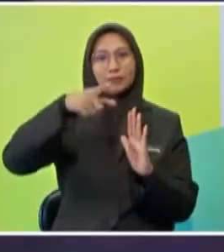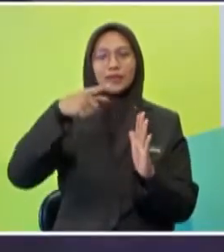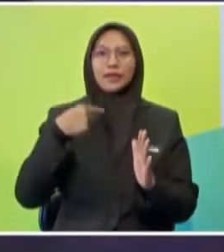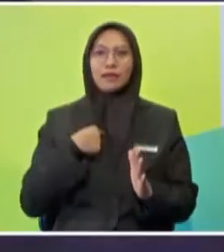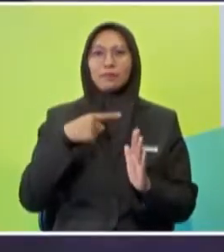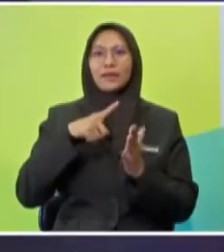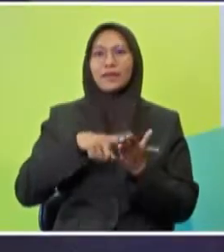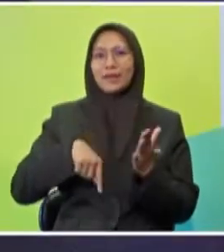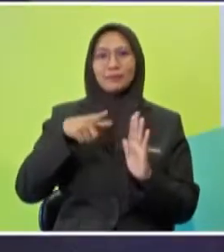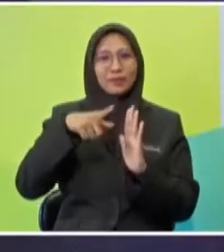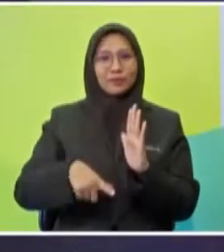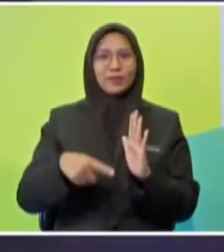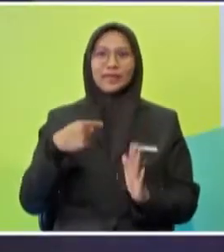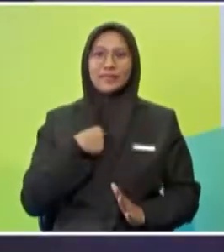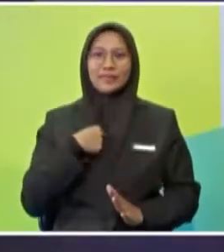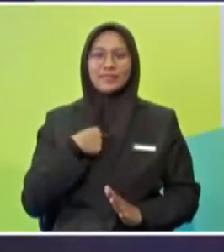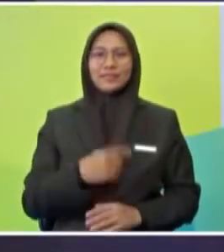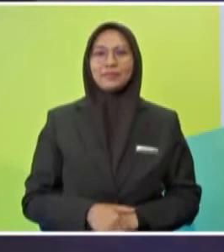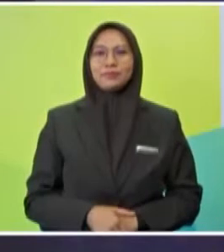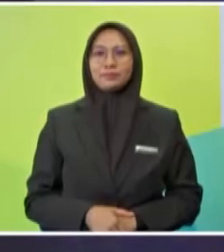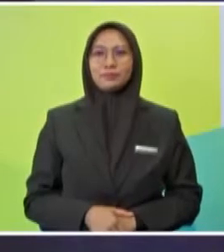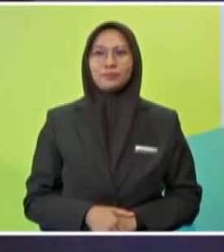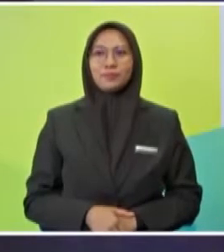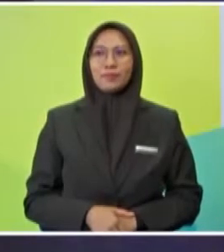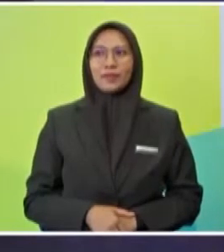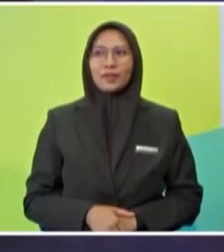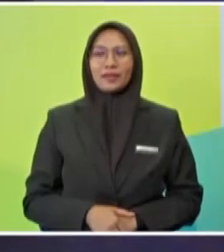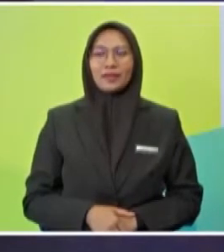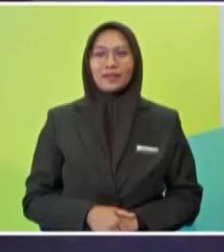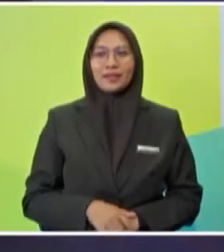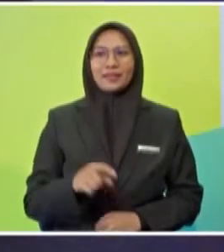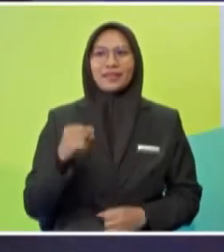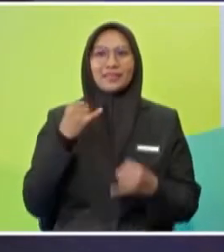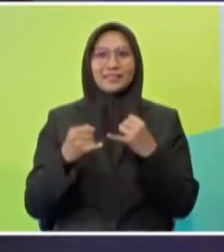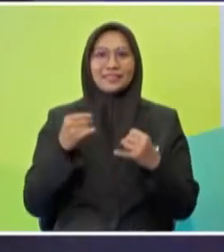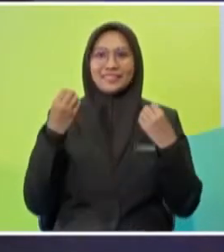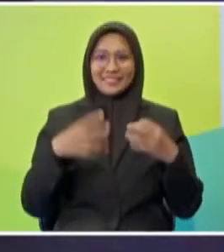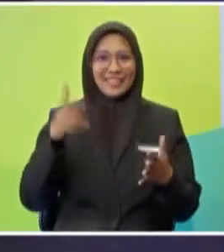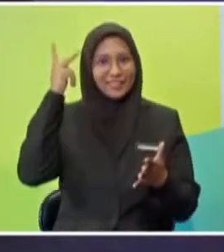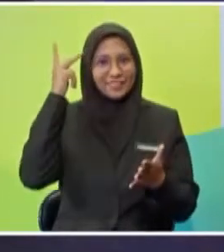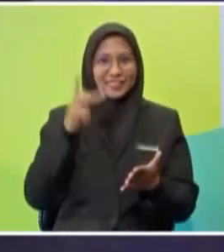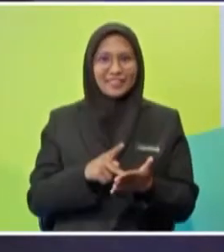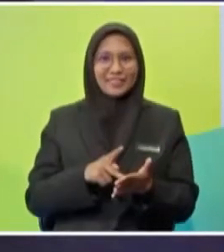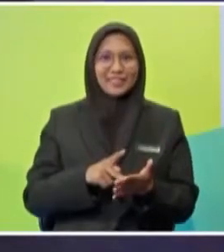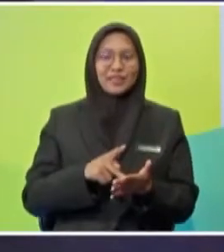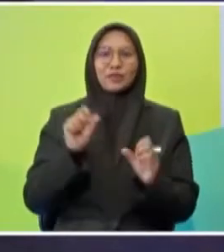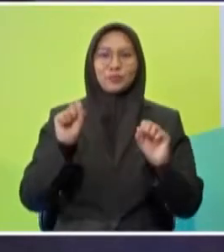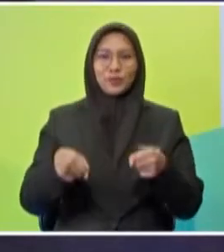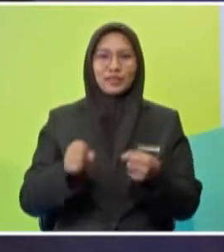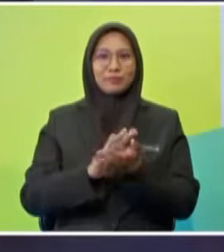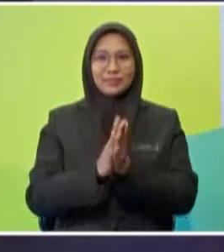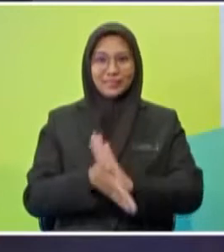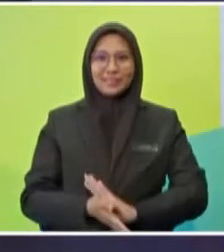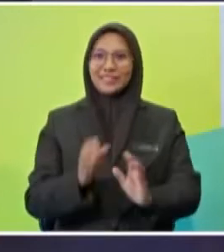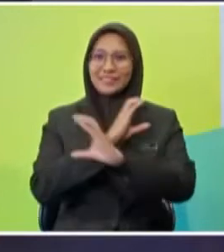Tak kenal maka tak cinta. Ya, jadi itulah beza tersurat dengan tersirat. Tapi jangan tertidur pula ya. Baik cikgu, kita nak